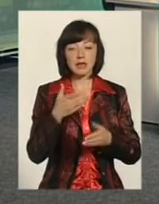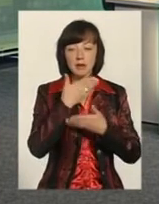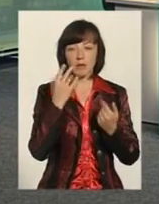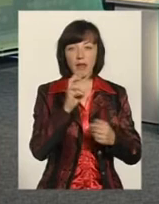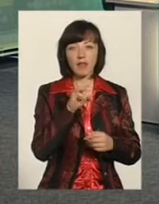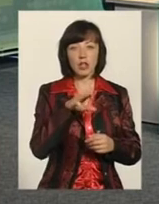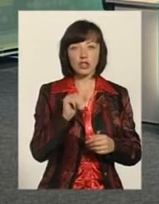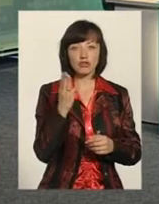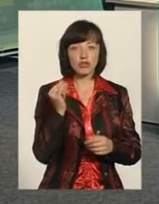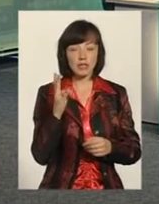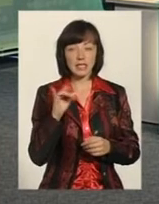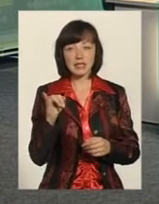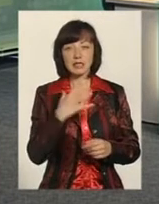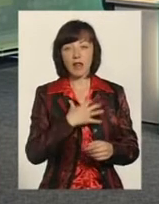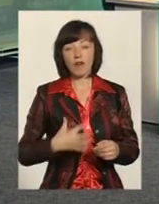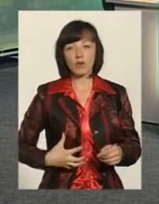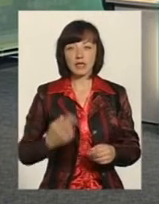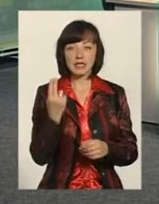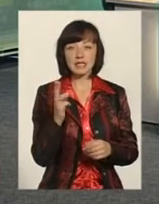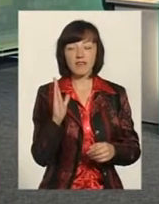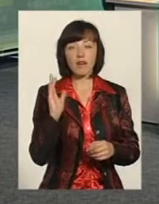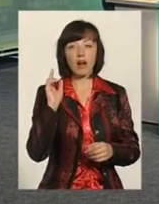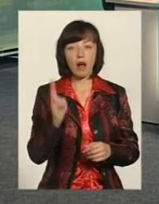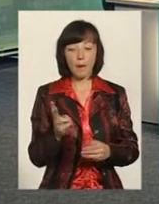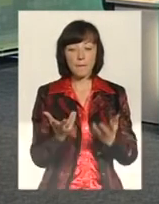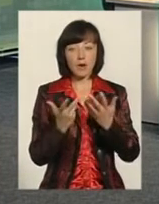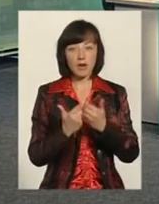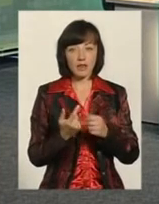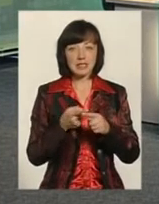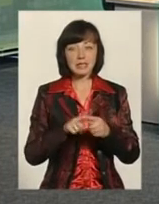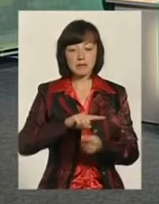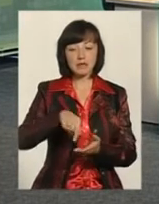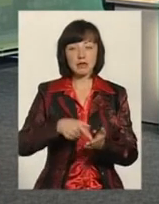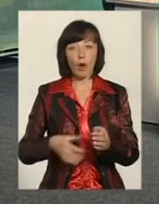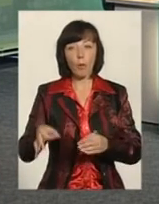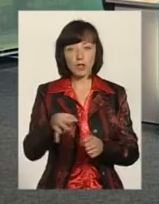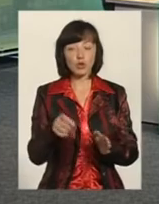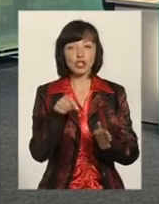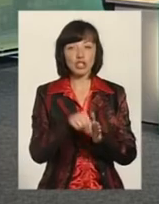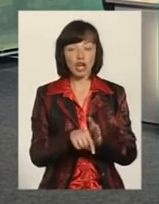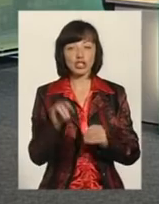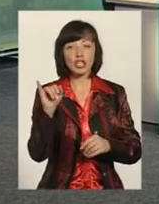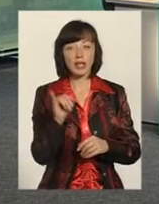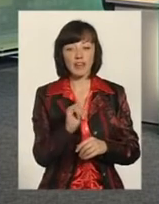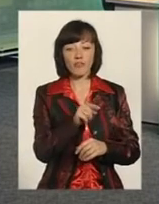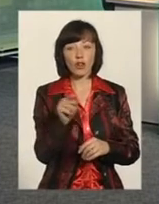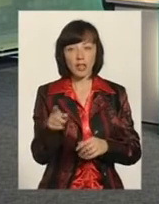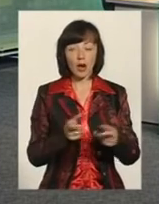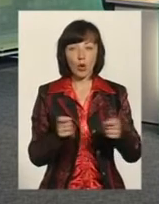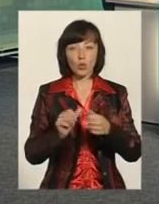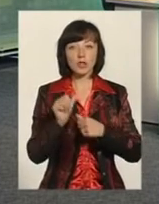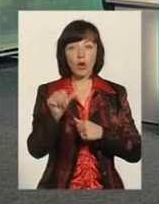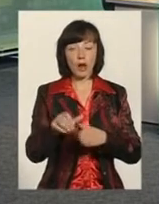Тішина, ні Славути. ЦВК порахувало, оскільки це міста обласного значення, і вони регулюються